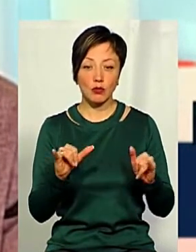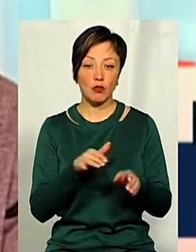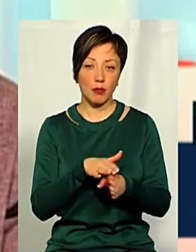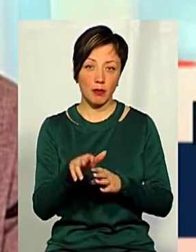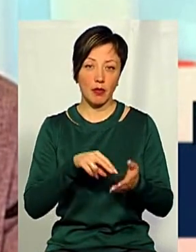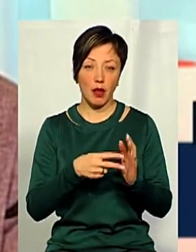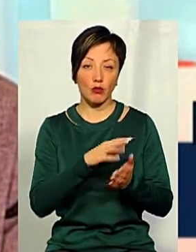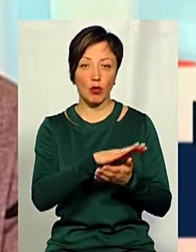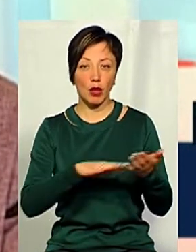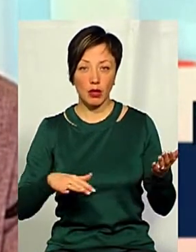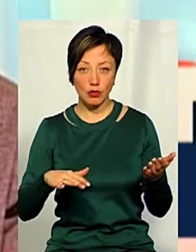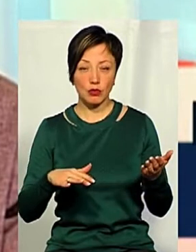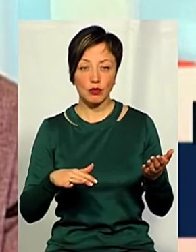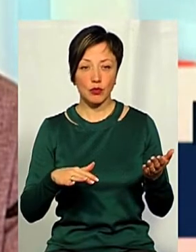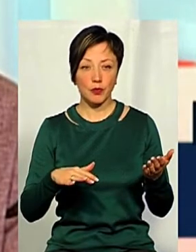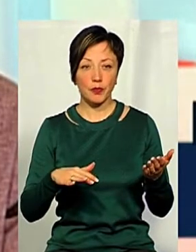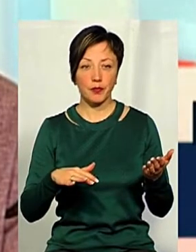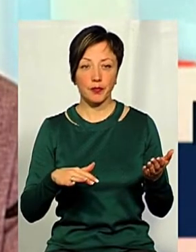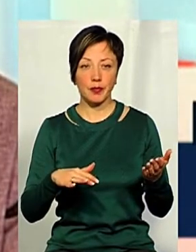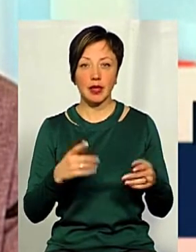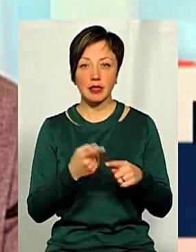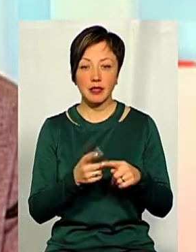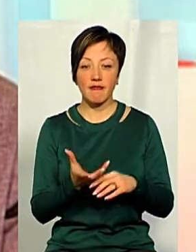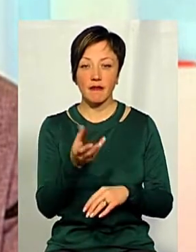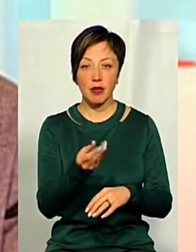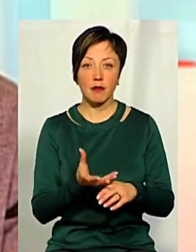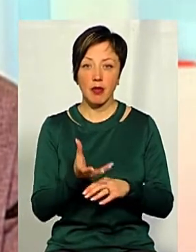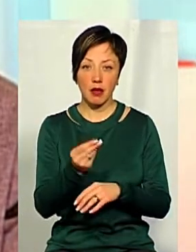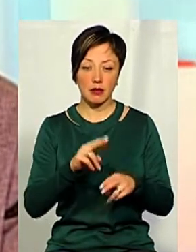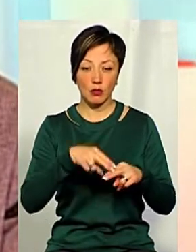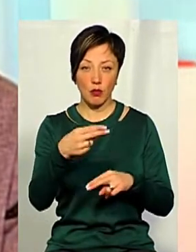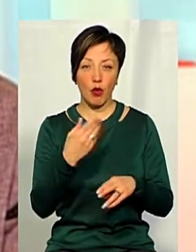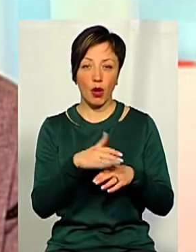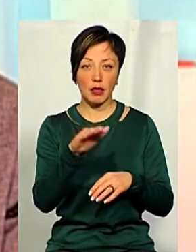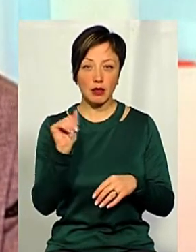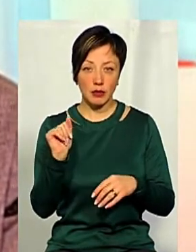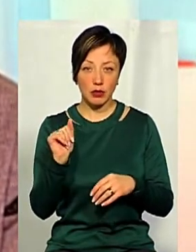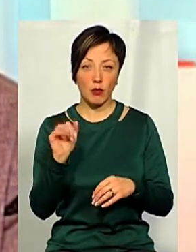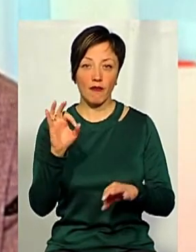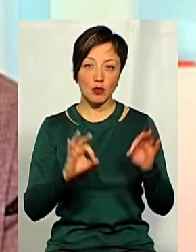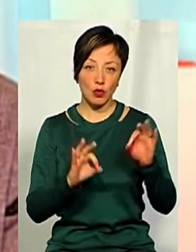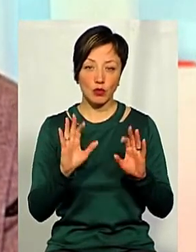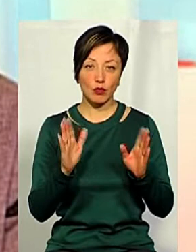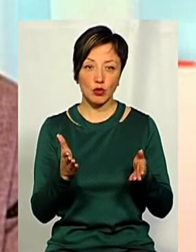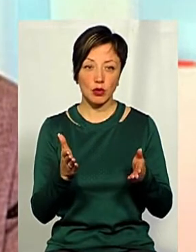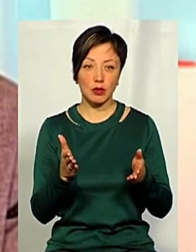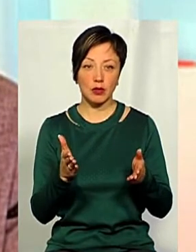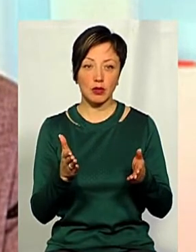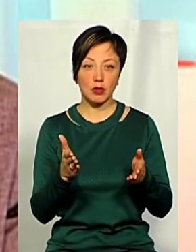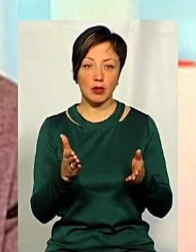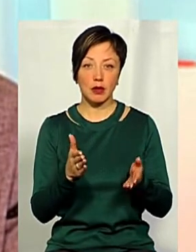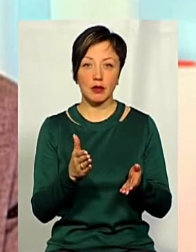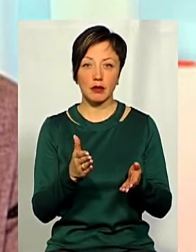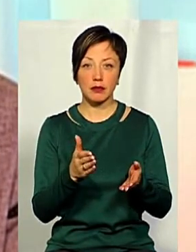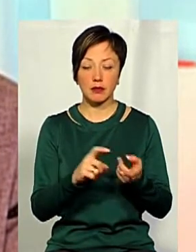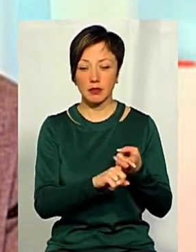В подальшому дані виплати, скажімо, по кредиту і по відсоткам по кредиту і тілу кредиту будуть генеруватися від надходження